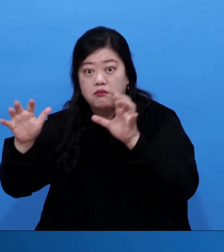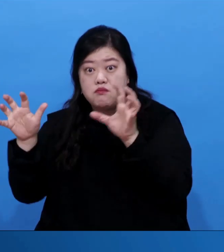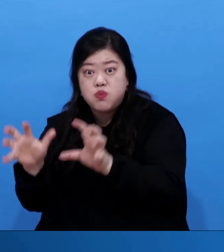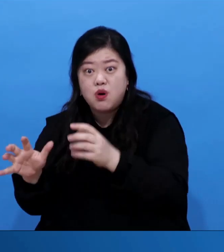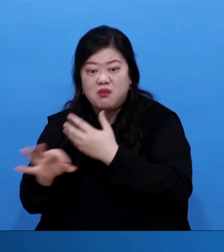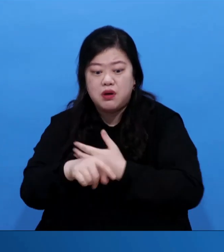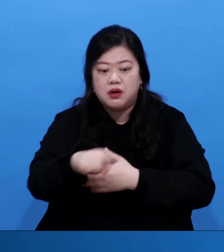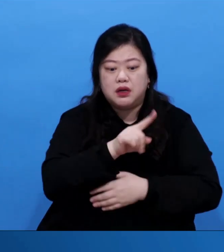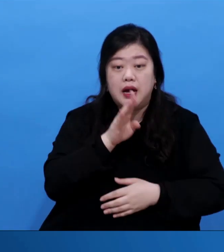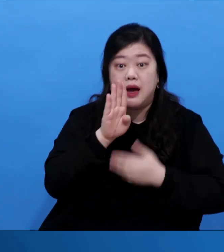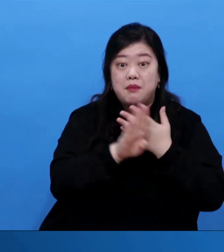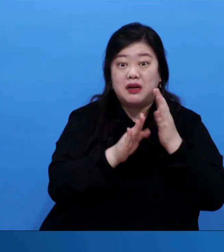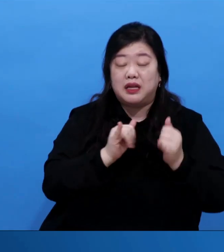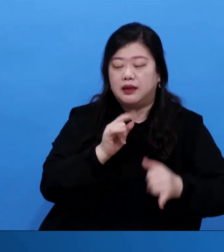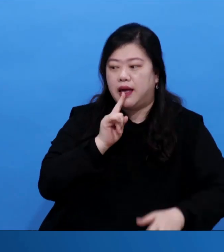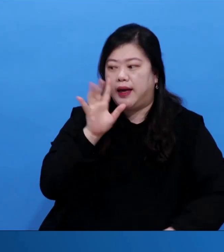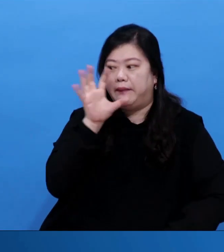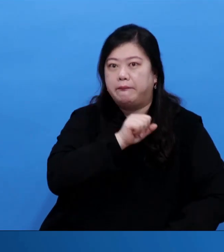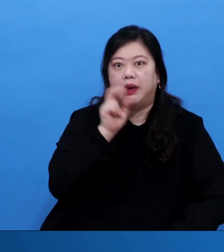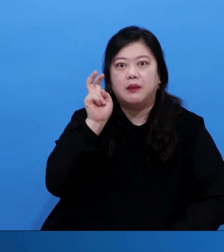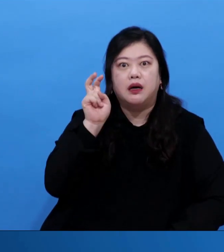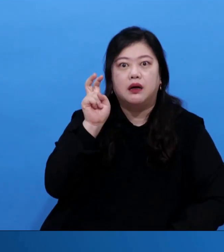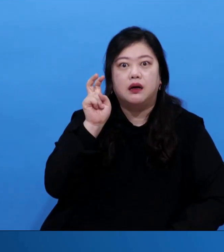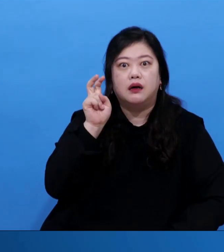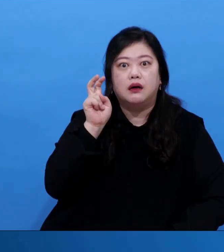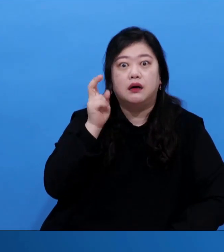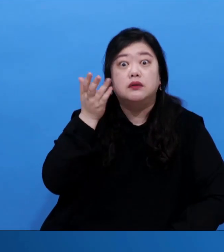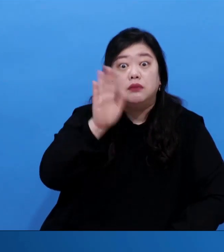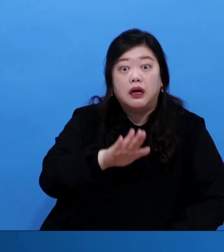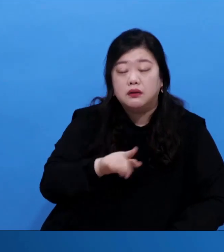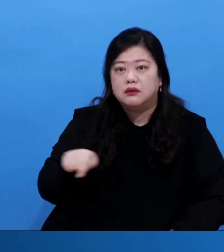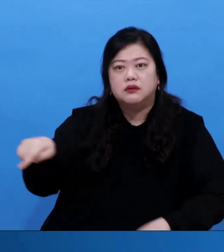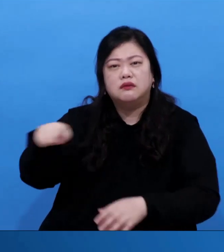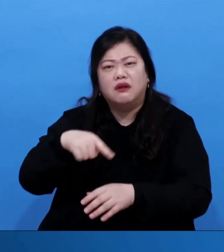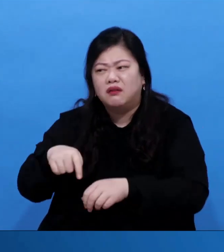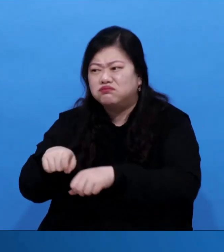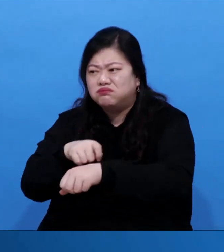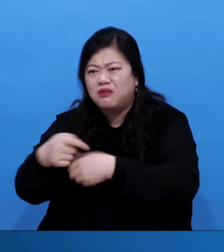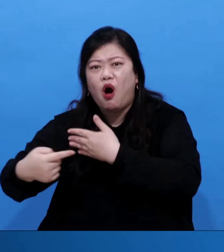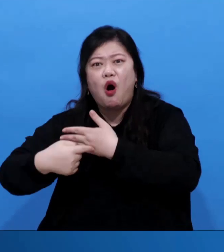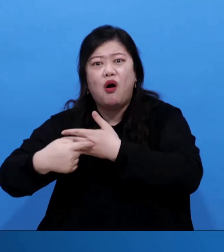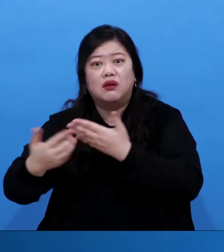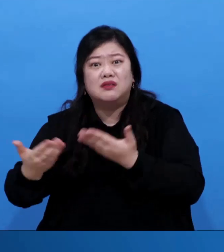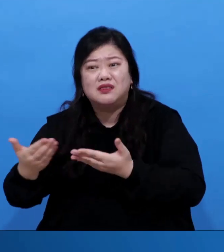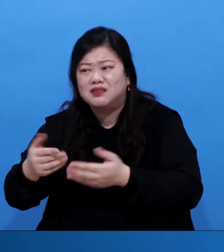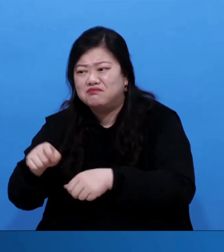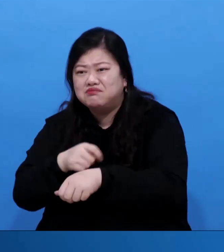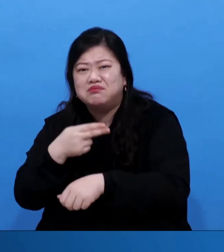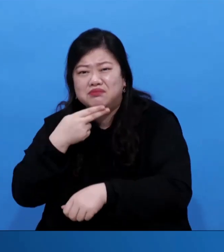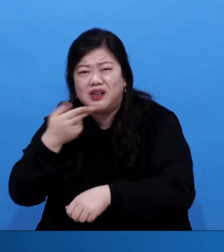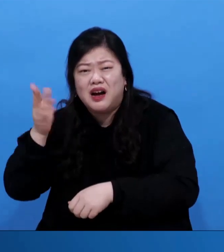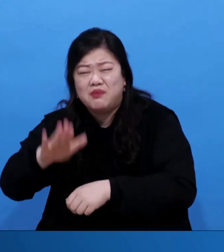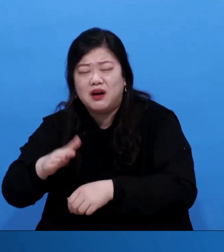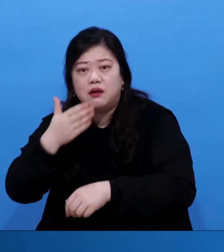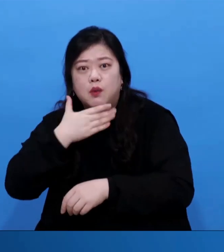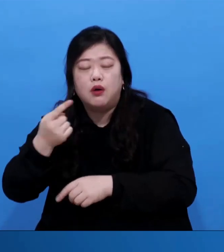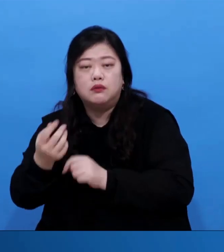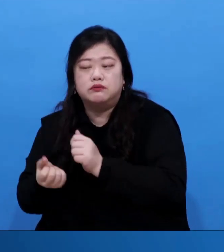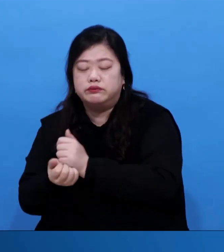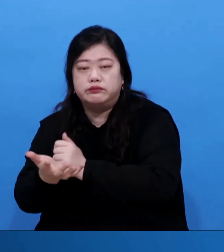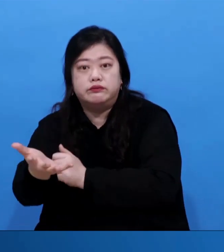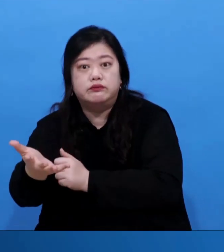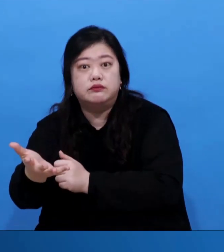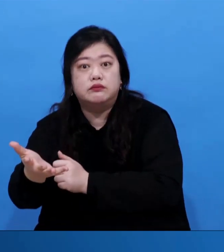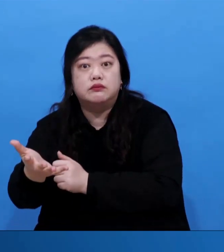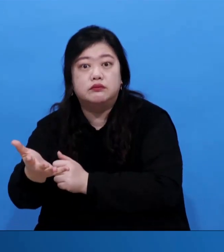They arrested them. 나중에 로마가 핍박했어요. Later, even Rome persecuted them. 누가 이겼습니까? But who won in the end? 이